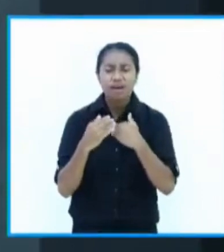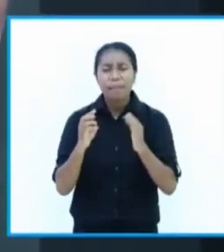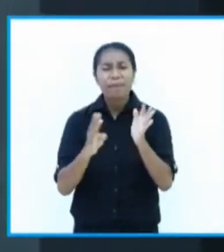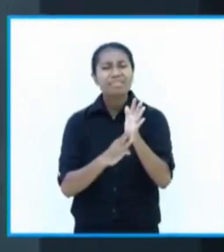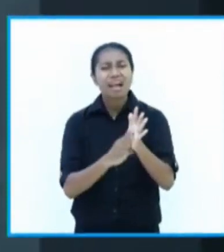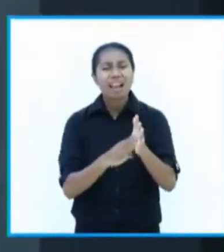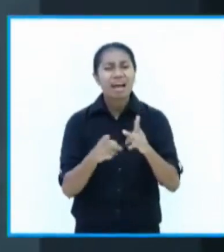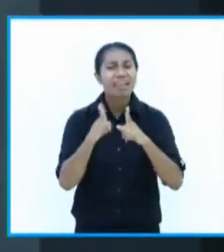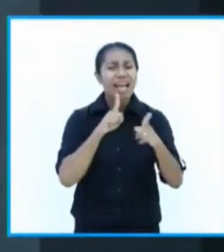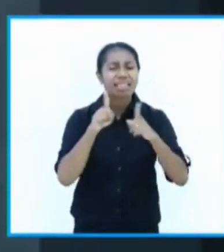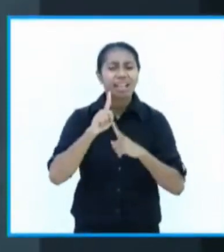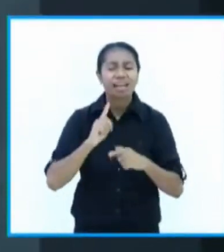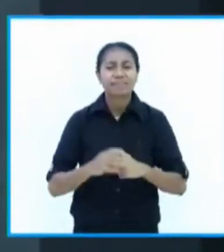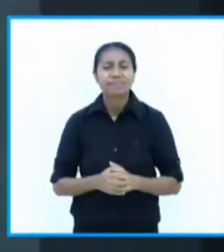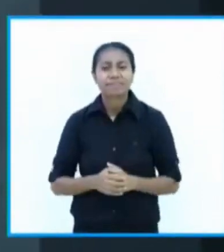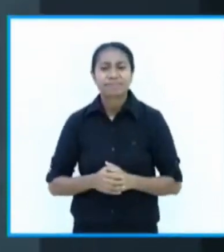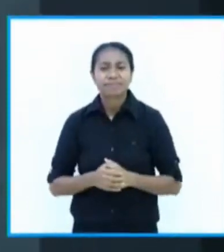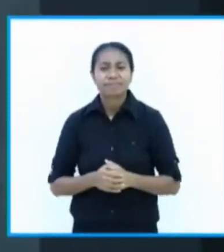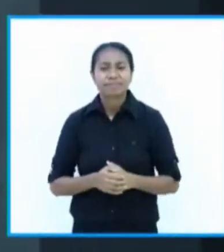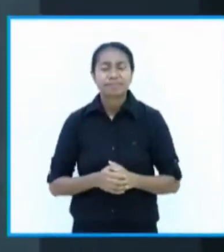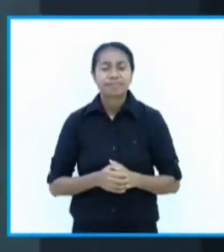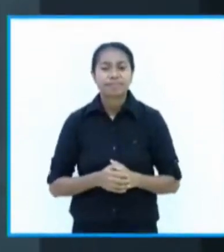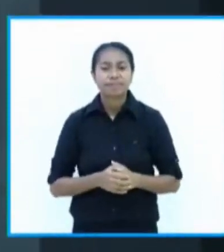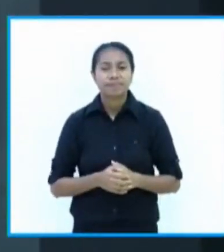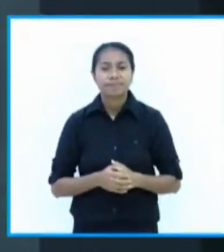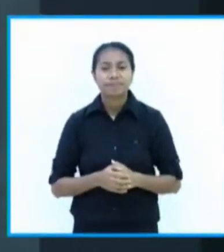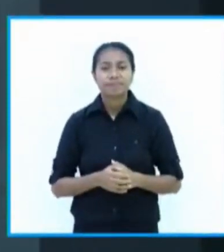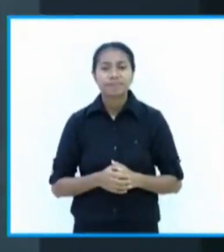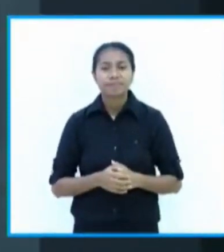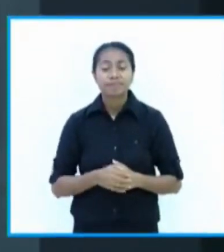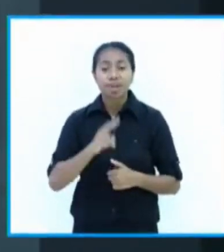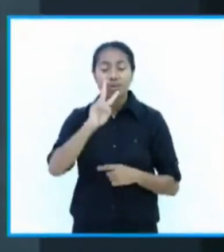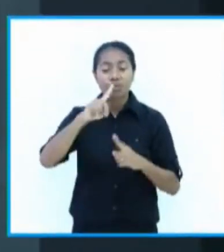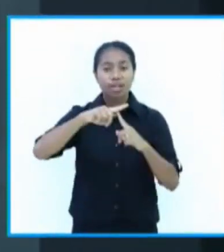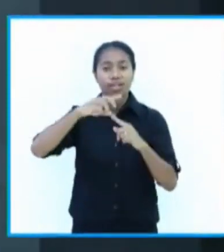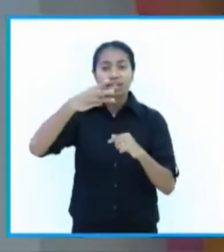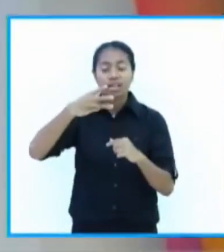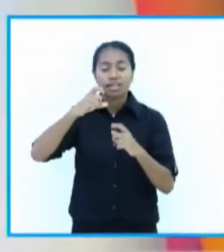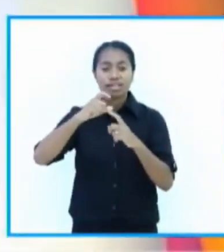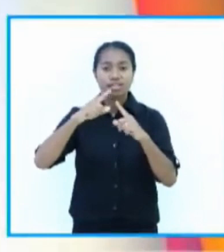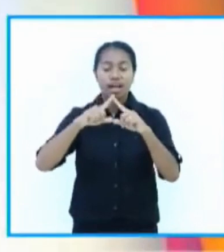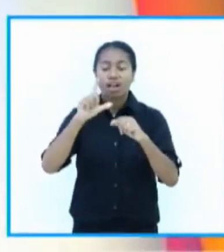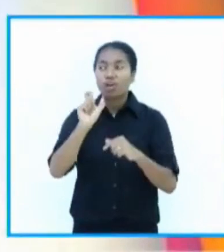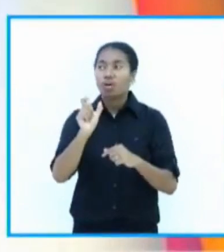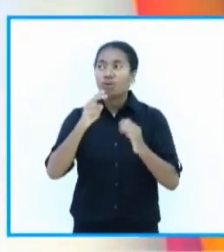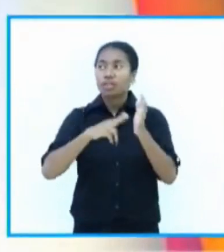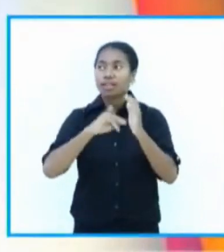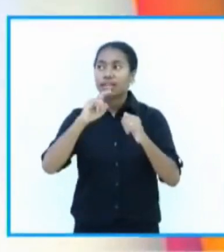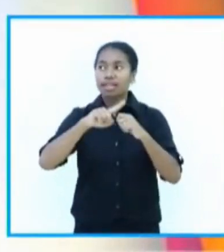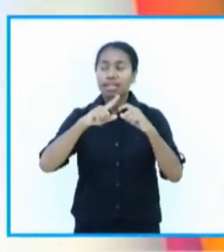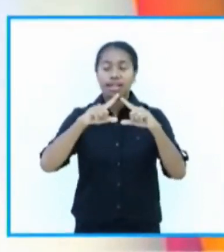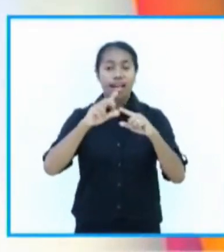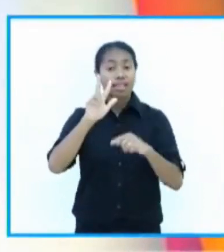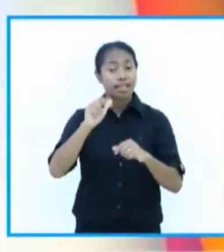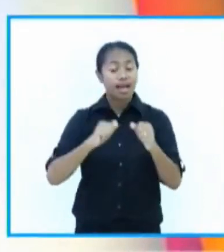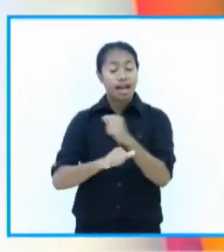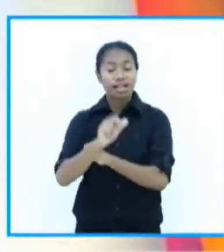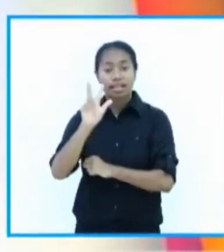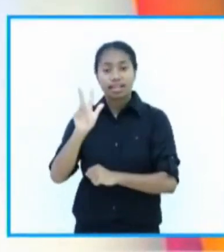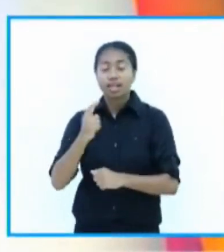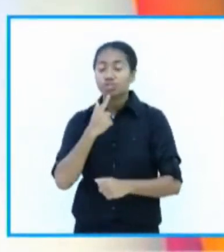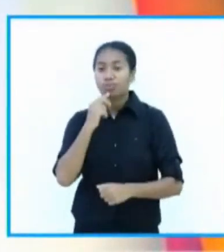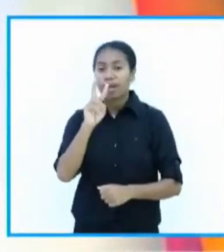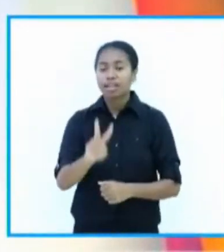ngatur semua sehingga kamu tidak murtad 2 tessalonika 3 3 tetapi Tuhan Allah setiap